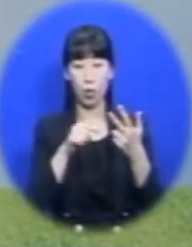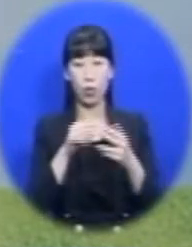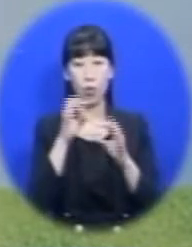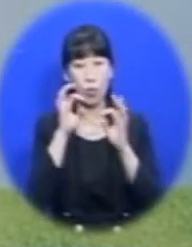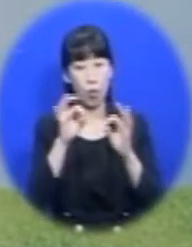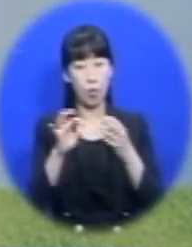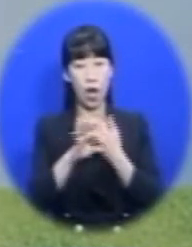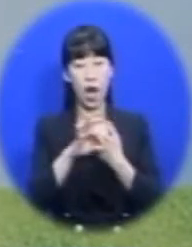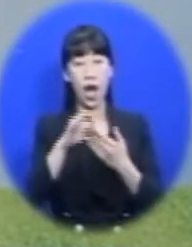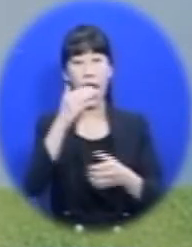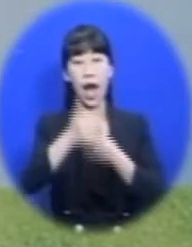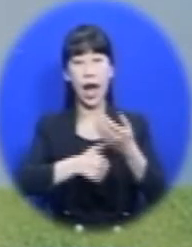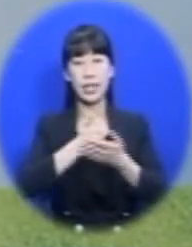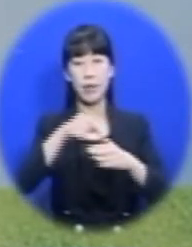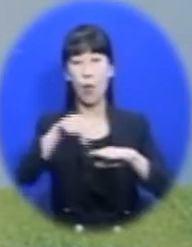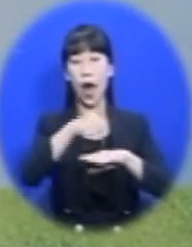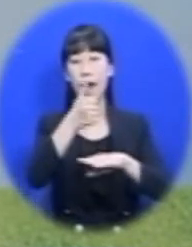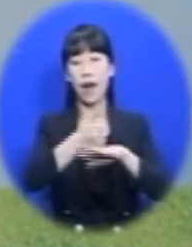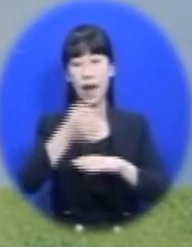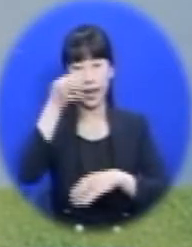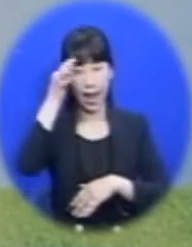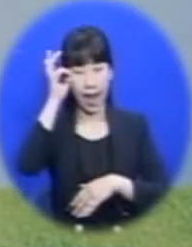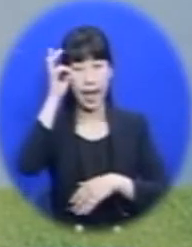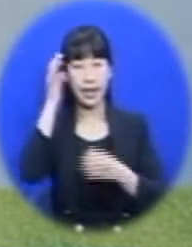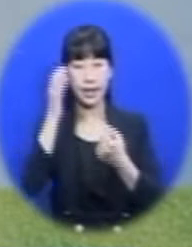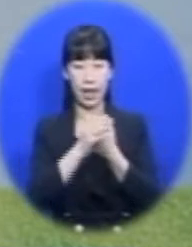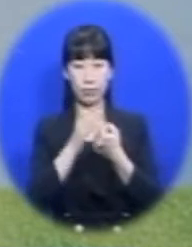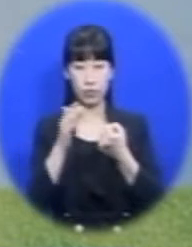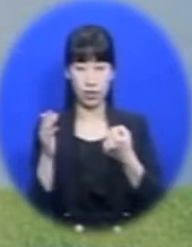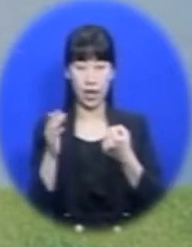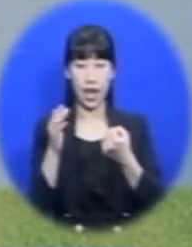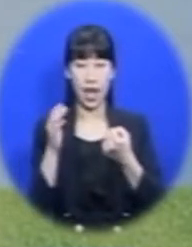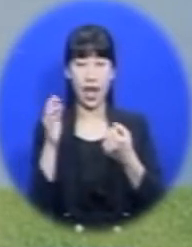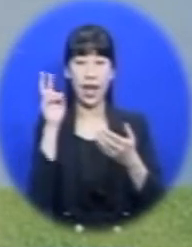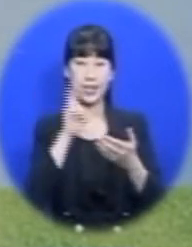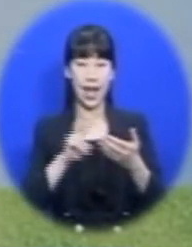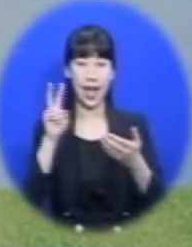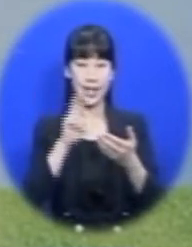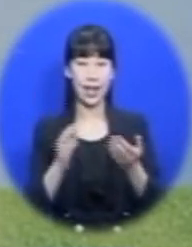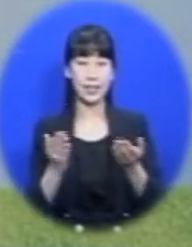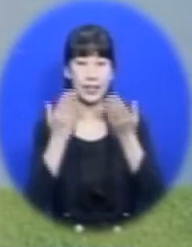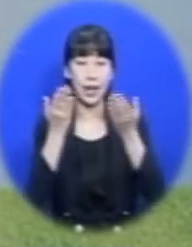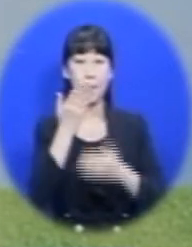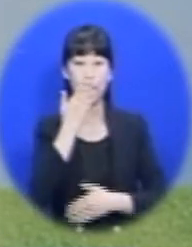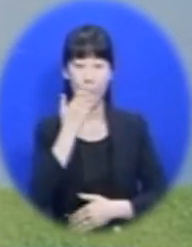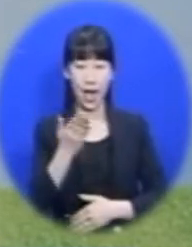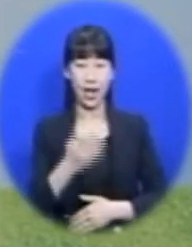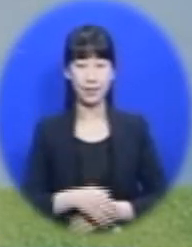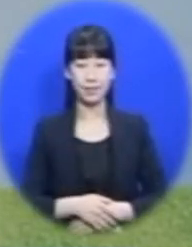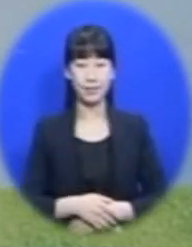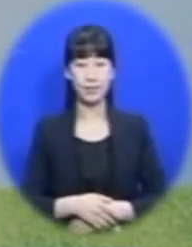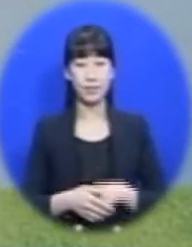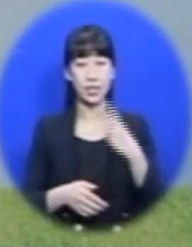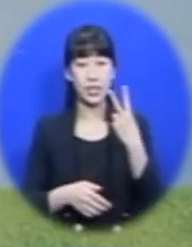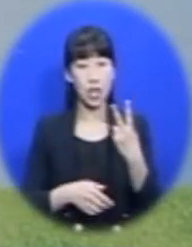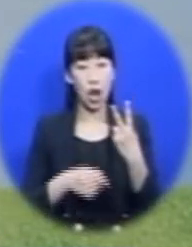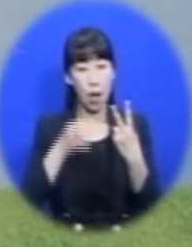아는 자였기 때문에 하나님께 드려진 노래입니다. 2절에 보면 주님은